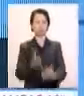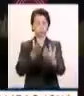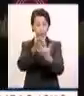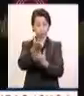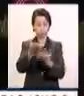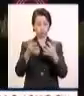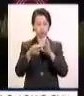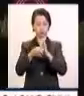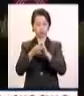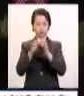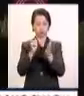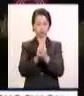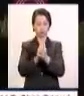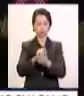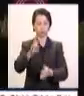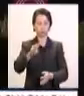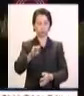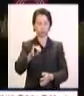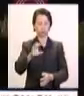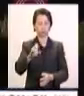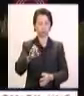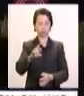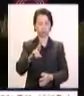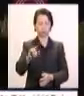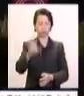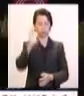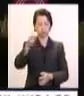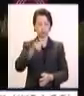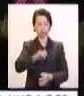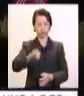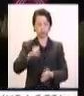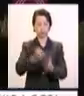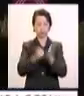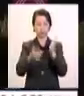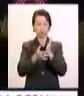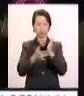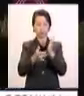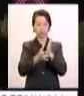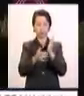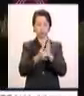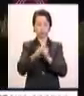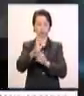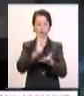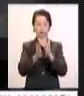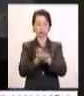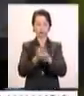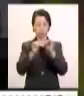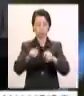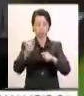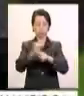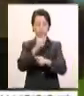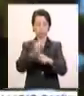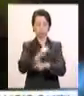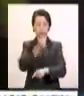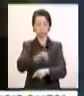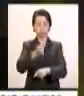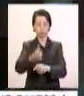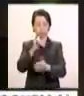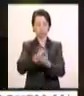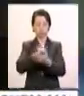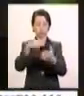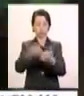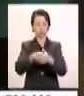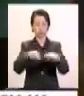Melalui kerjasama itu, Microsoft Malaysia akan menyediakan peralatan dan teknologi agar MIMOS Berhad dapat menggunakan peralatan tersebut